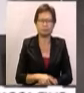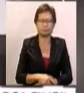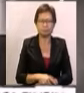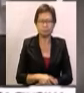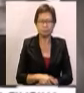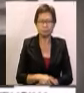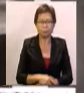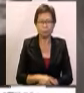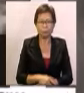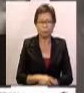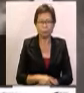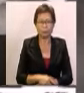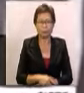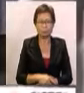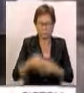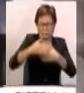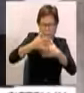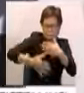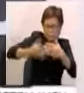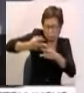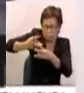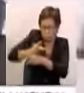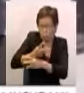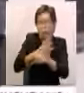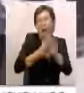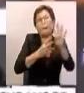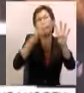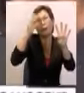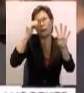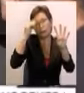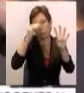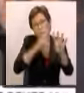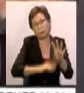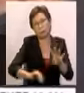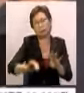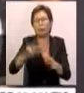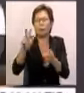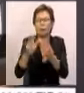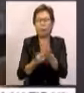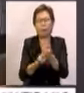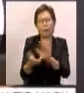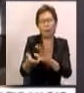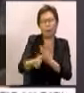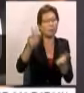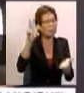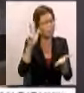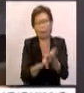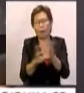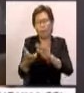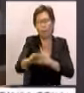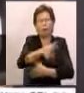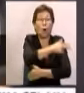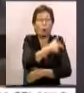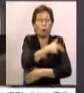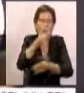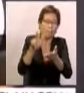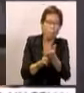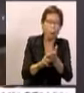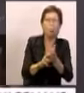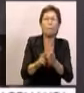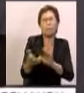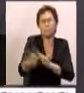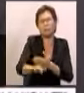yang berkeadaan cedera parah, 4 lelaki. Dan yang disahkan meninggal oleh pihak hospital, 3